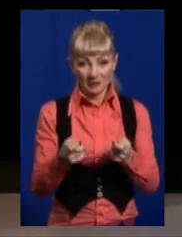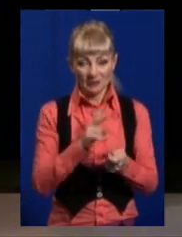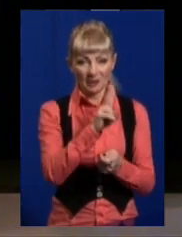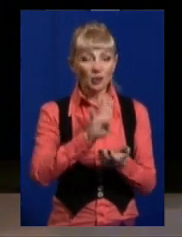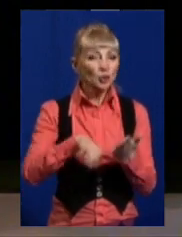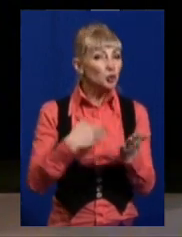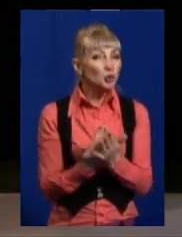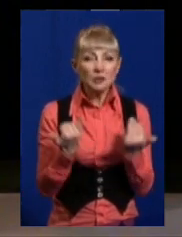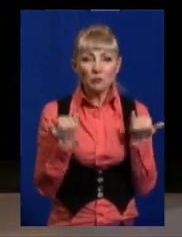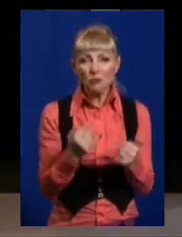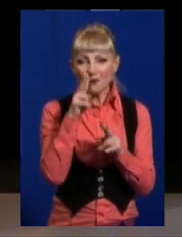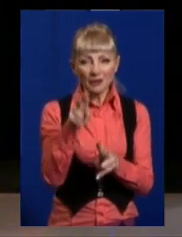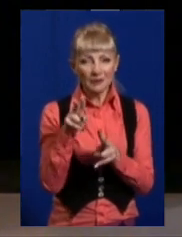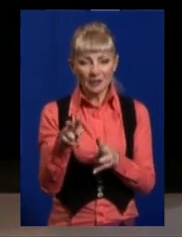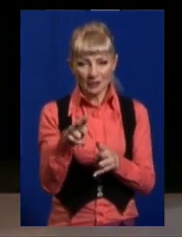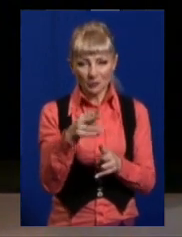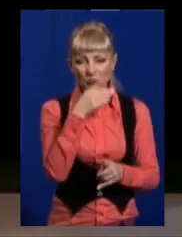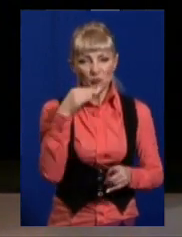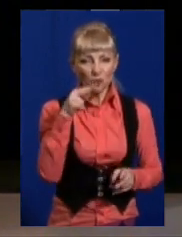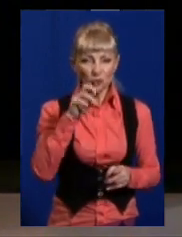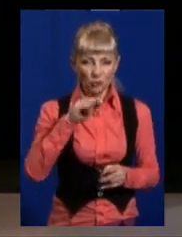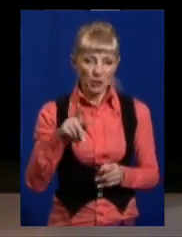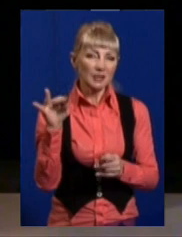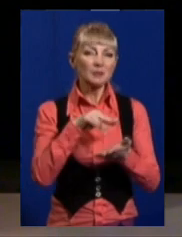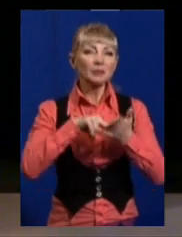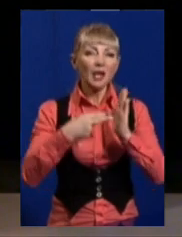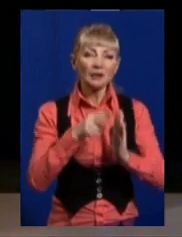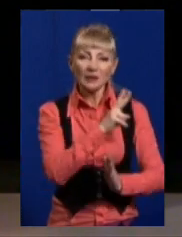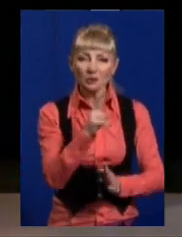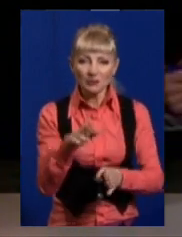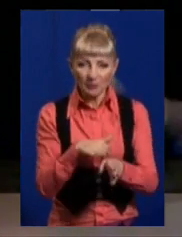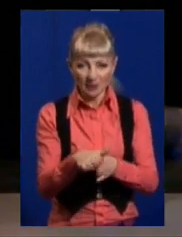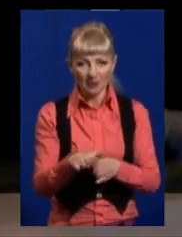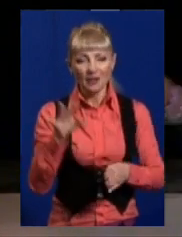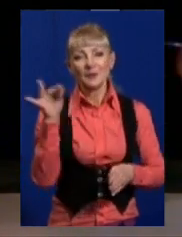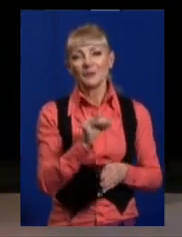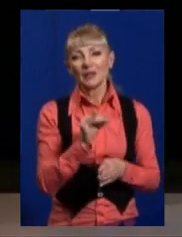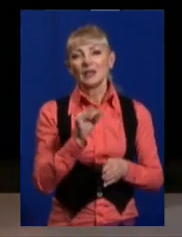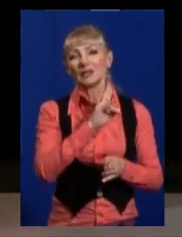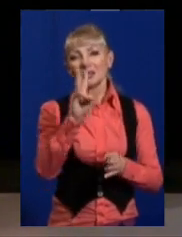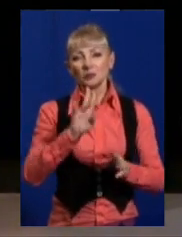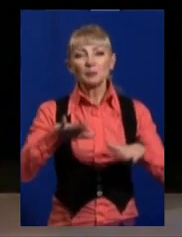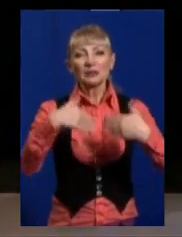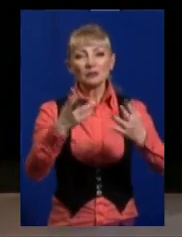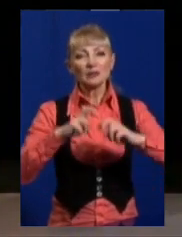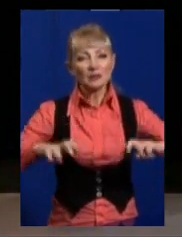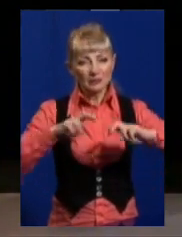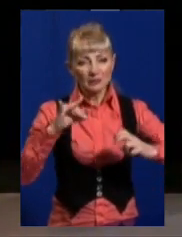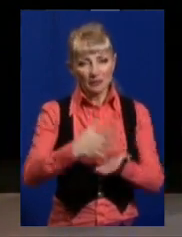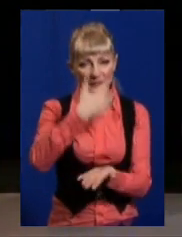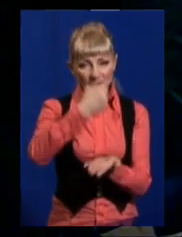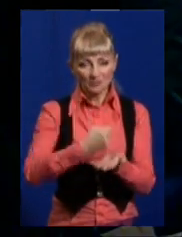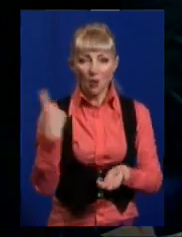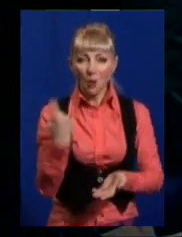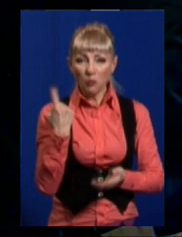контролює значну частину і програм, що виконуються, і тих, що подаються на розгляд і затвердження обласної